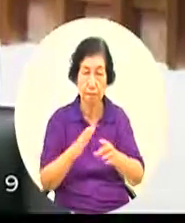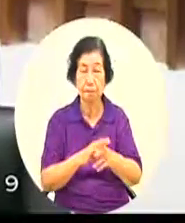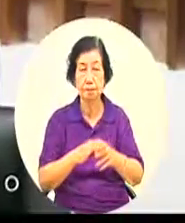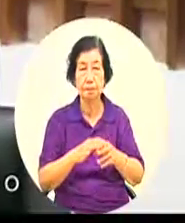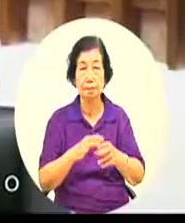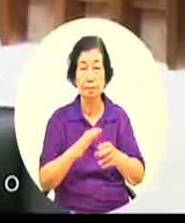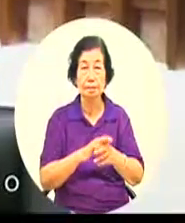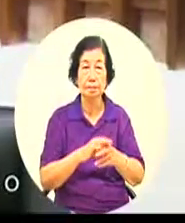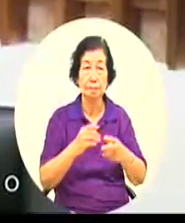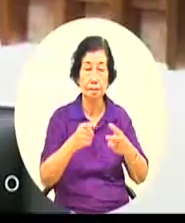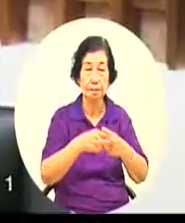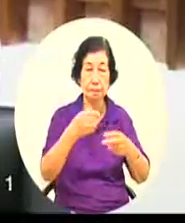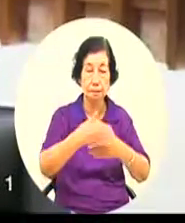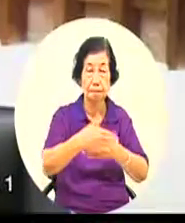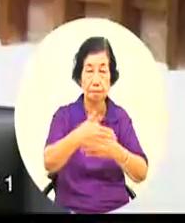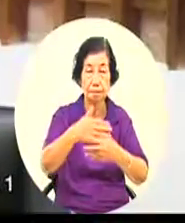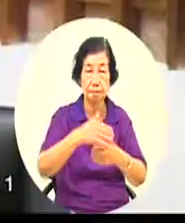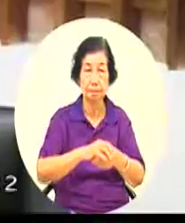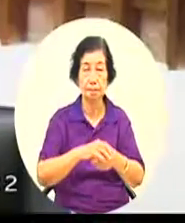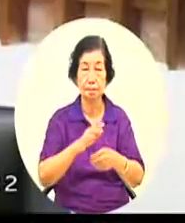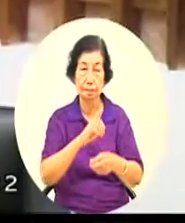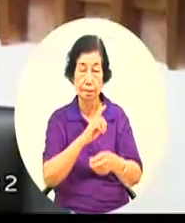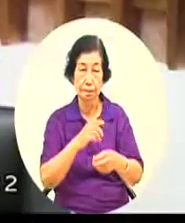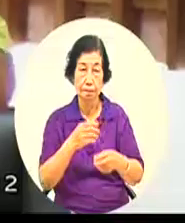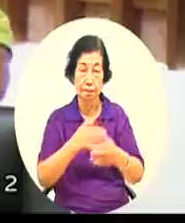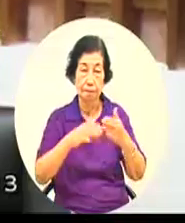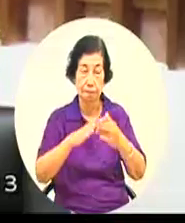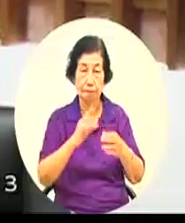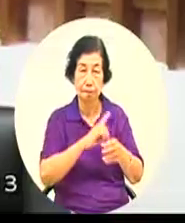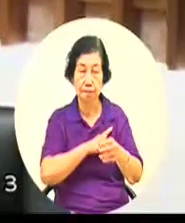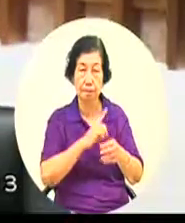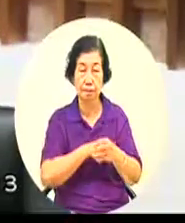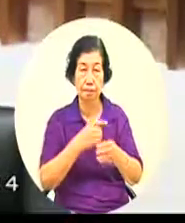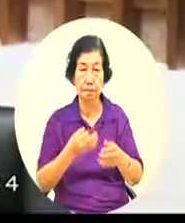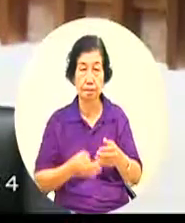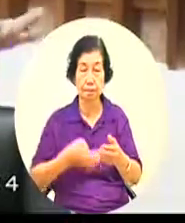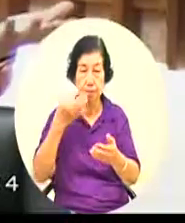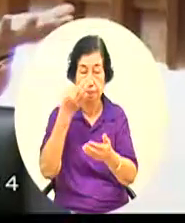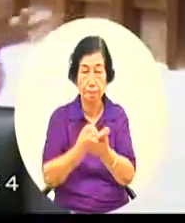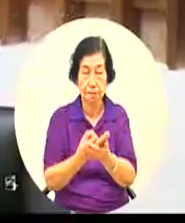啊自筹20%啦，好、哦，家己爱负担学校啊，